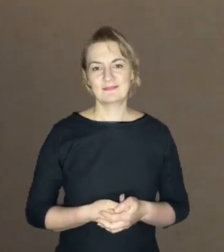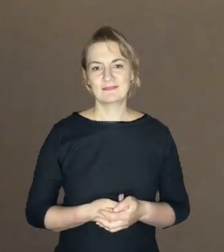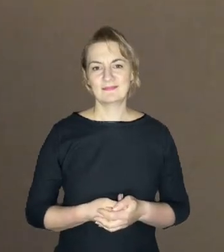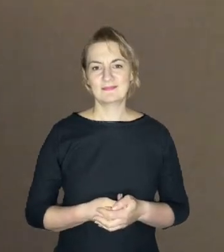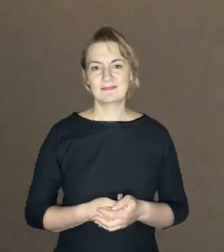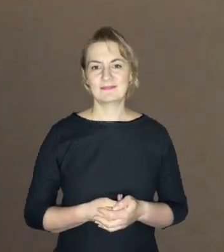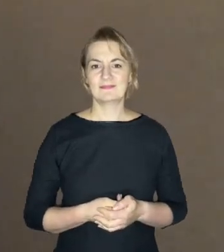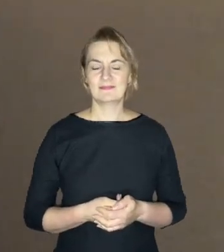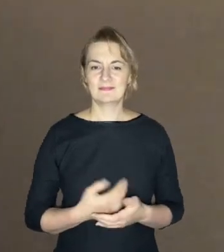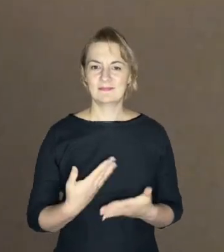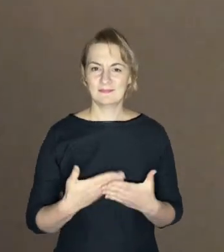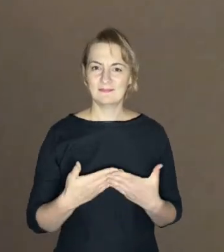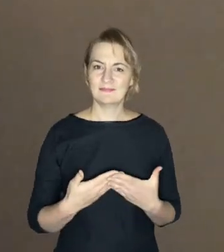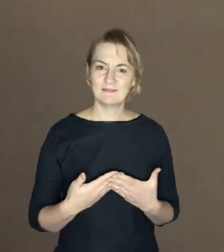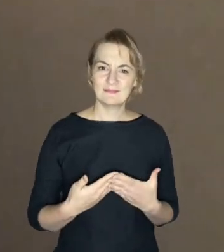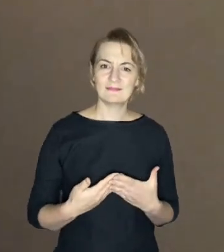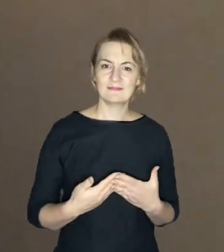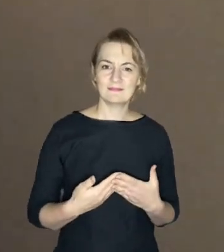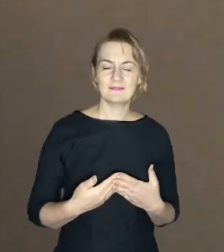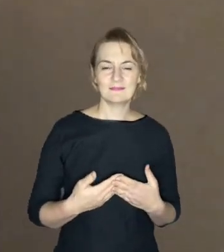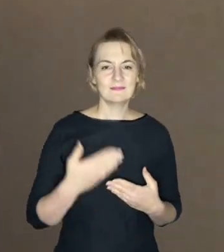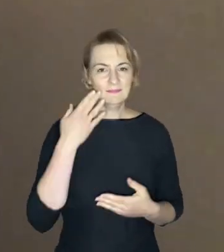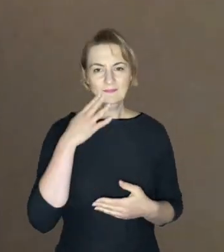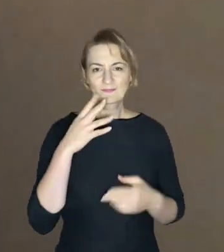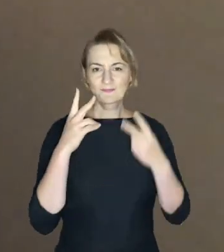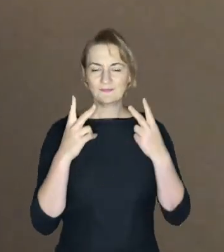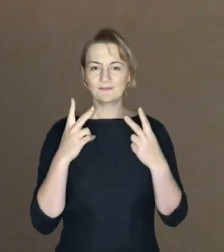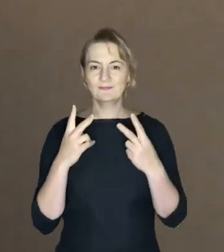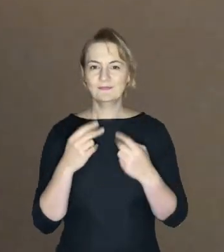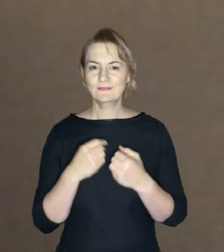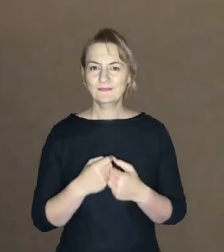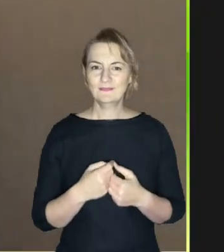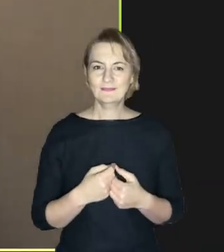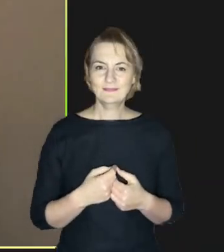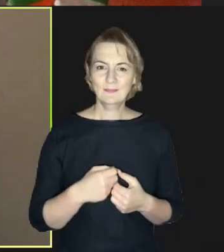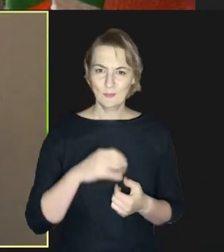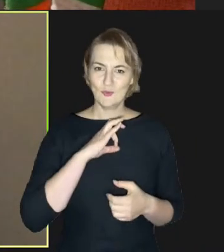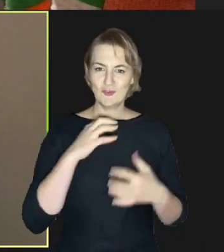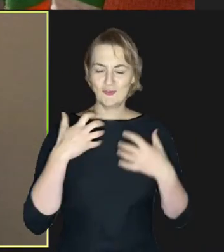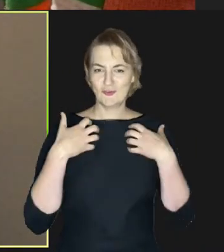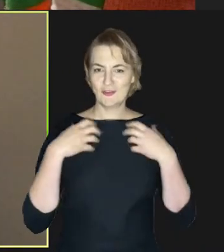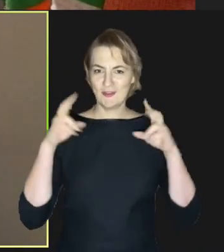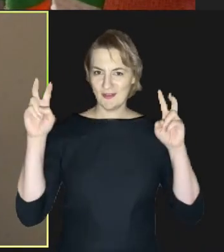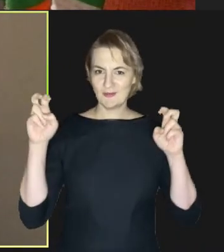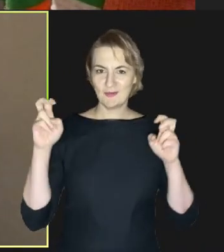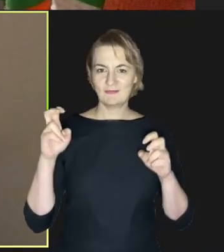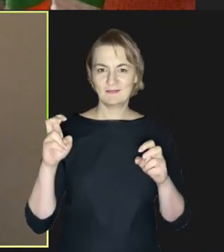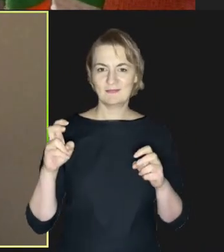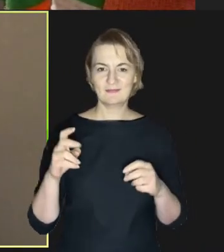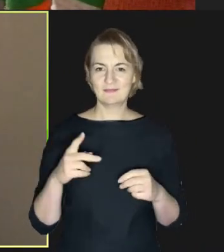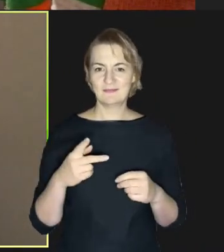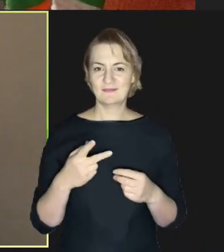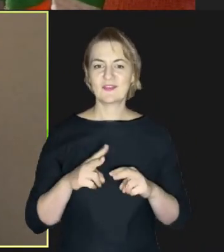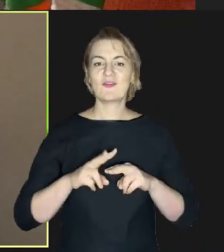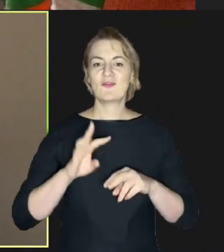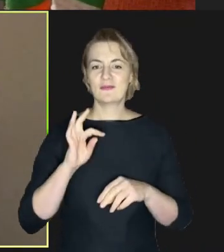to jest bardzo ważne też hasło mojego życia. Nie zostawiaj